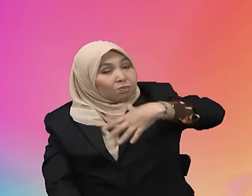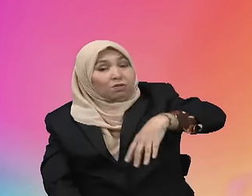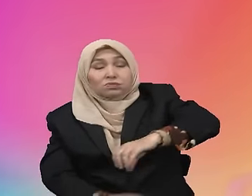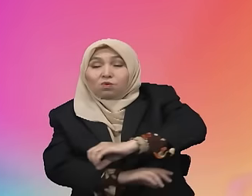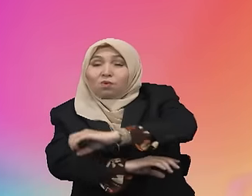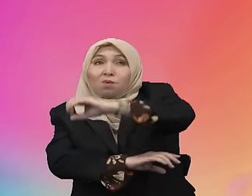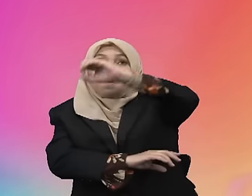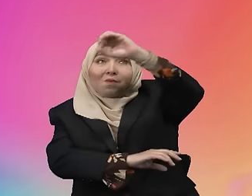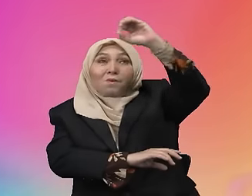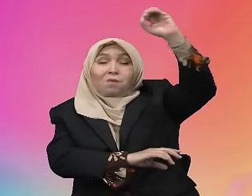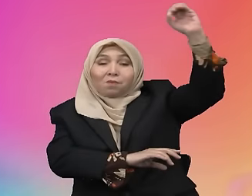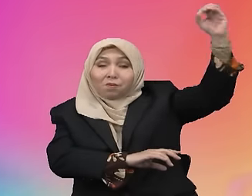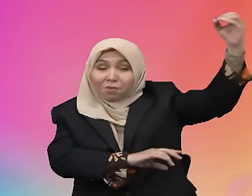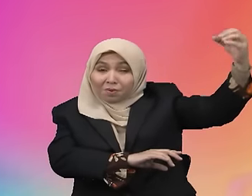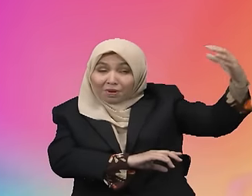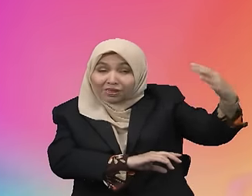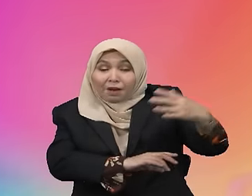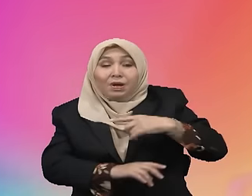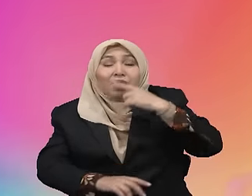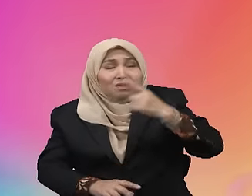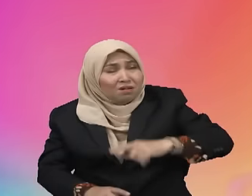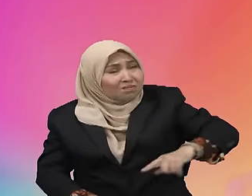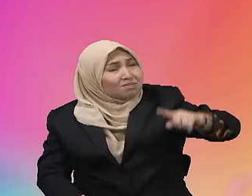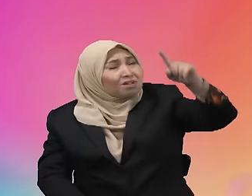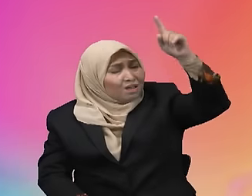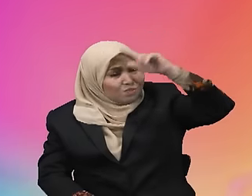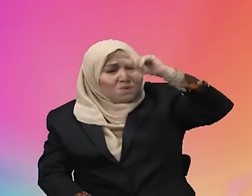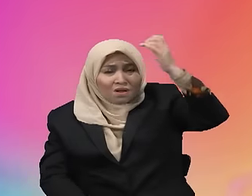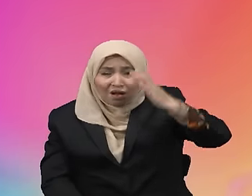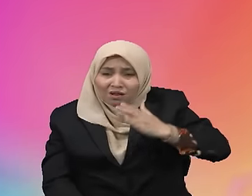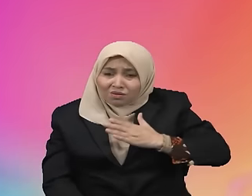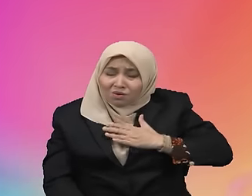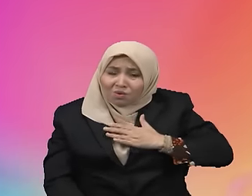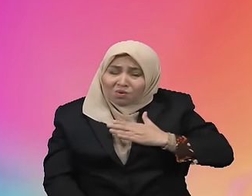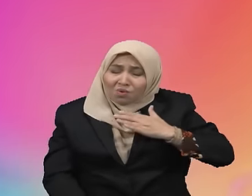qala hadza rabbi hadza